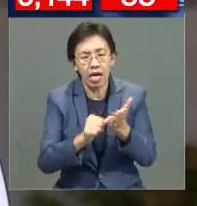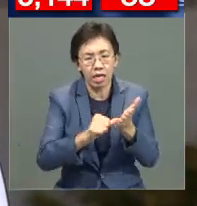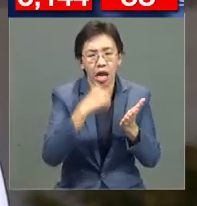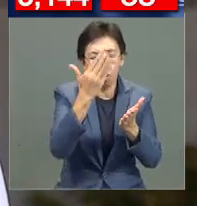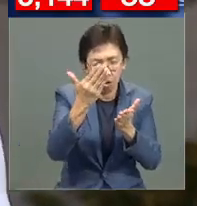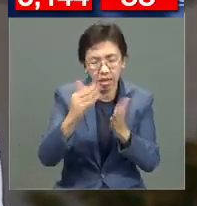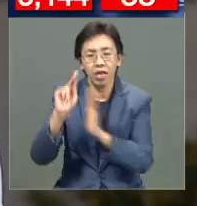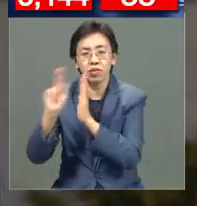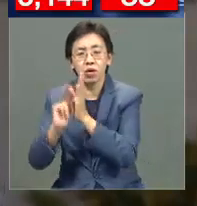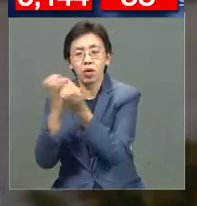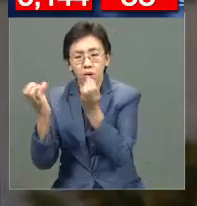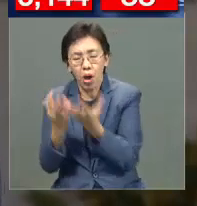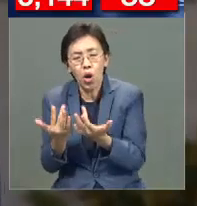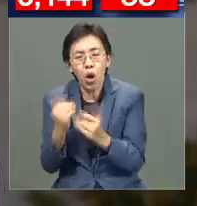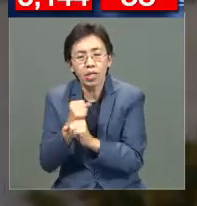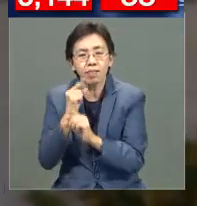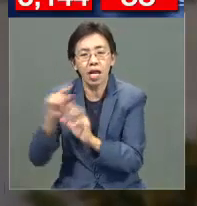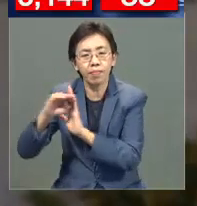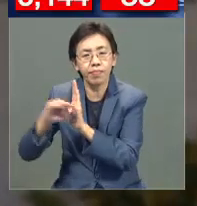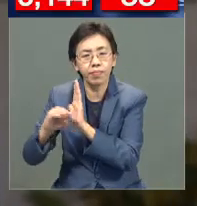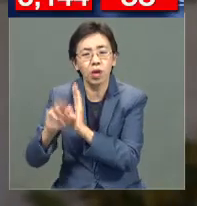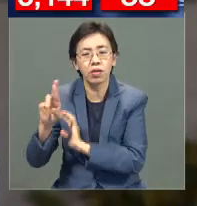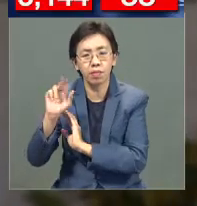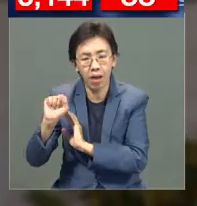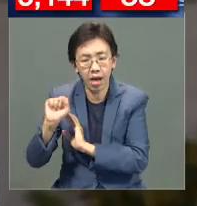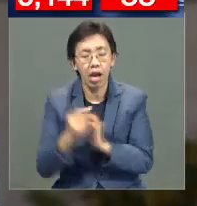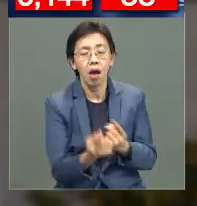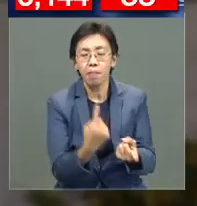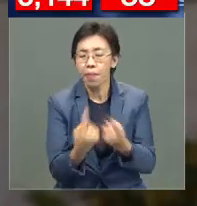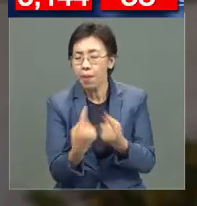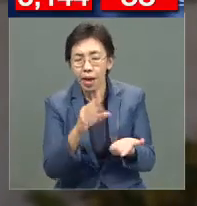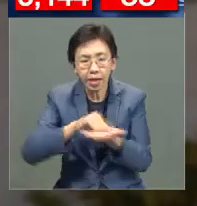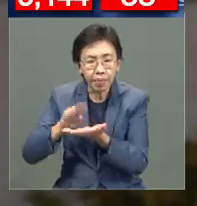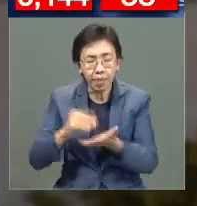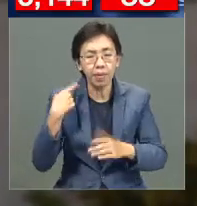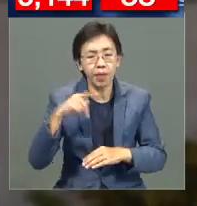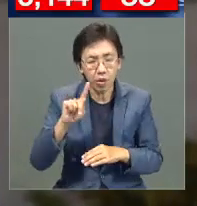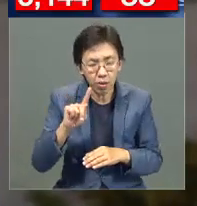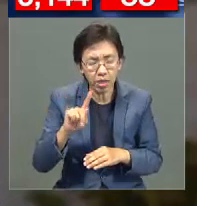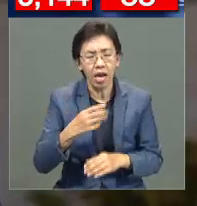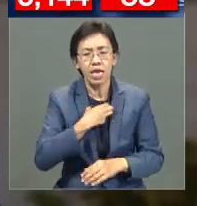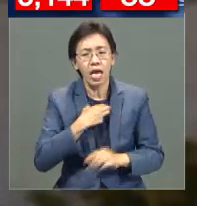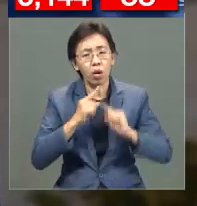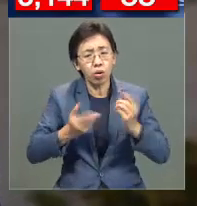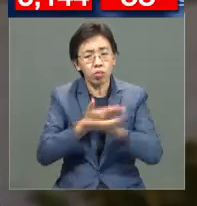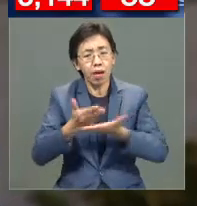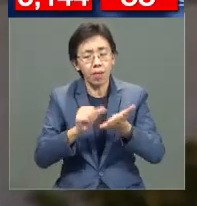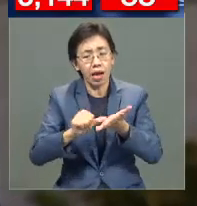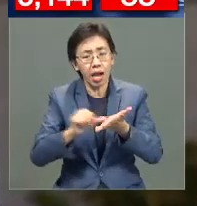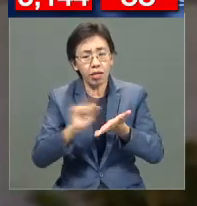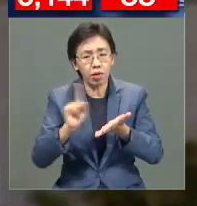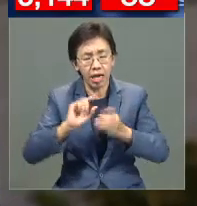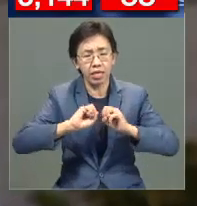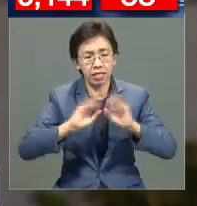ล้วในปัจจุบันก็จะหาเวลาตรงนี้นะก็ขอให้เสนอความคิดให้เป็นประโยชน์ตั้งประเด็นที่จะพูดกันให้มัน